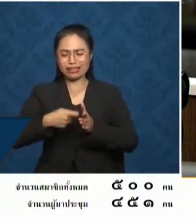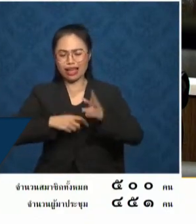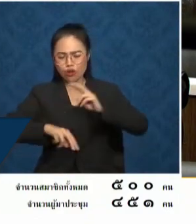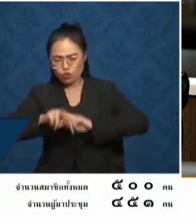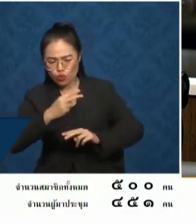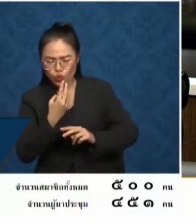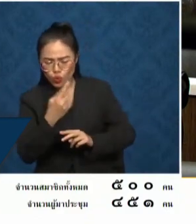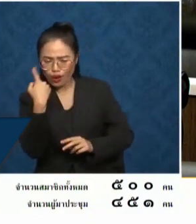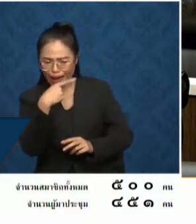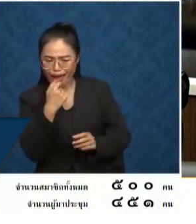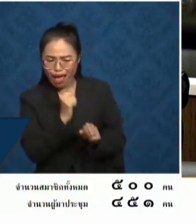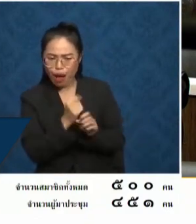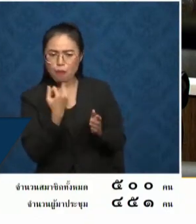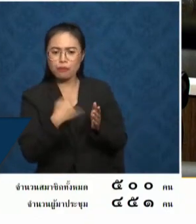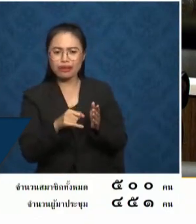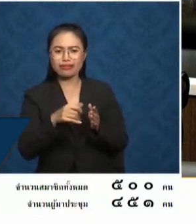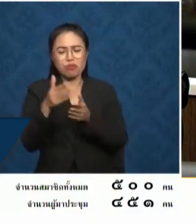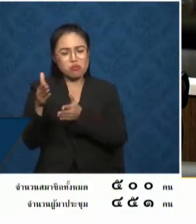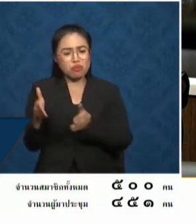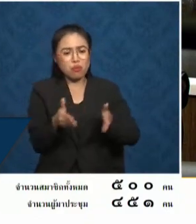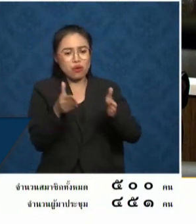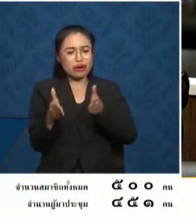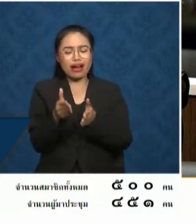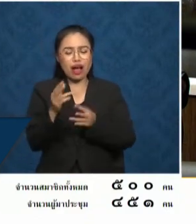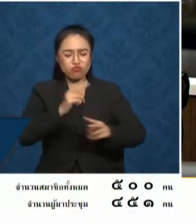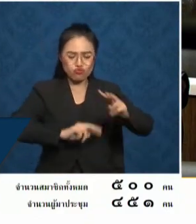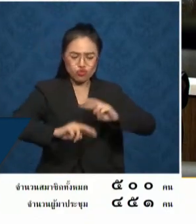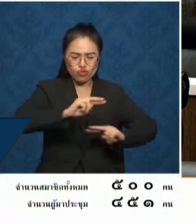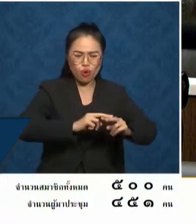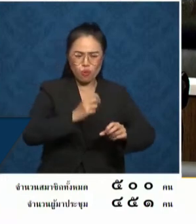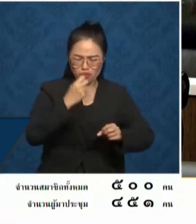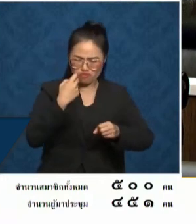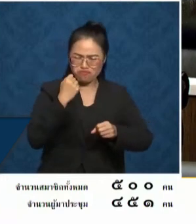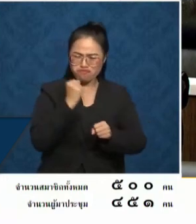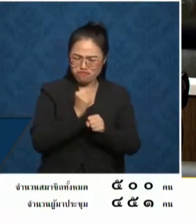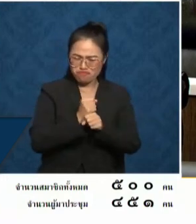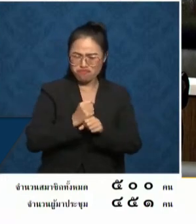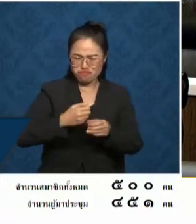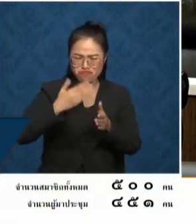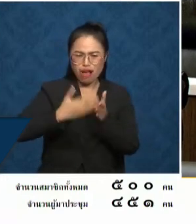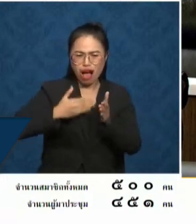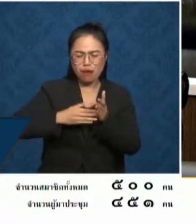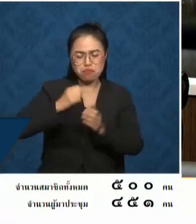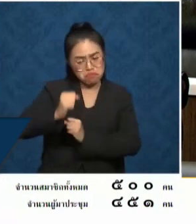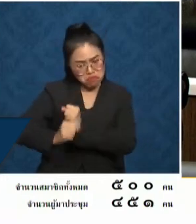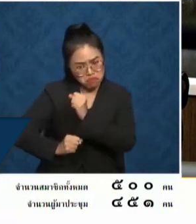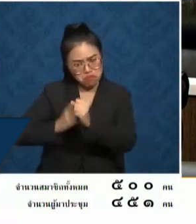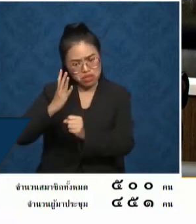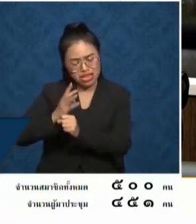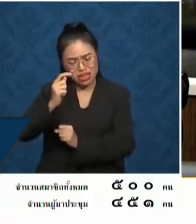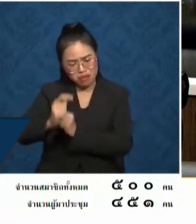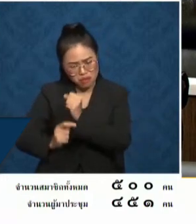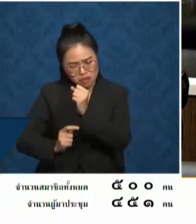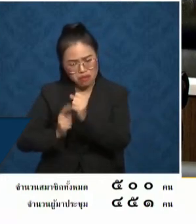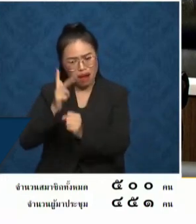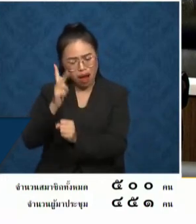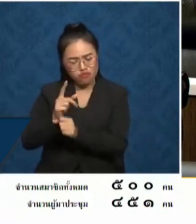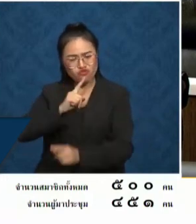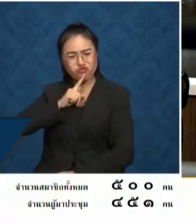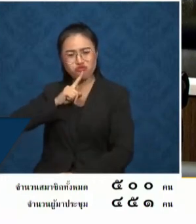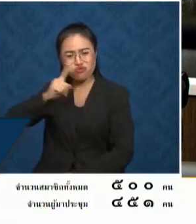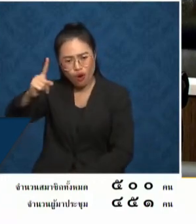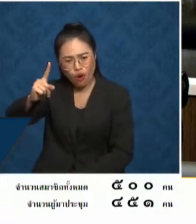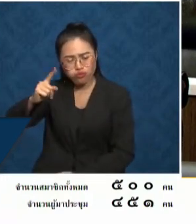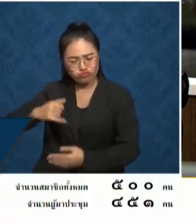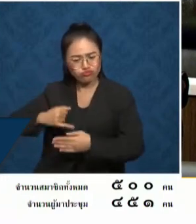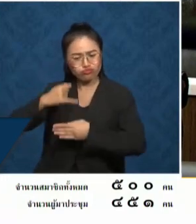ที่ใช้เวลาตามกระบวนการยุติธรรมทำให้บางคดีใช้เวลา3-4ปีกว่าจะฟ้องร้องจะจบลง